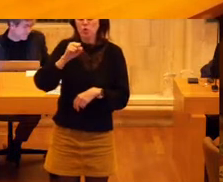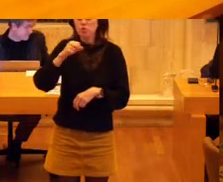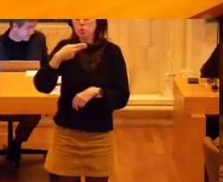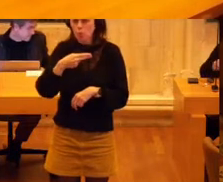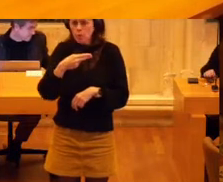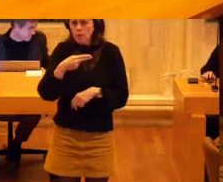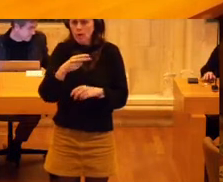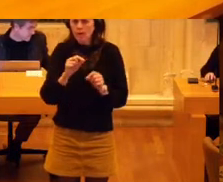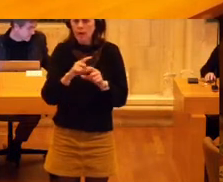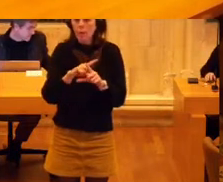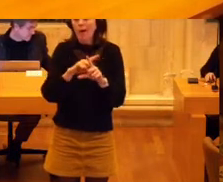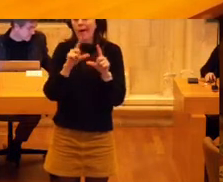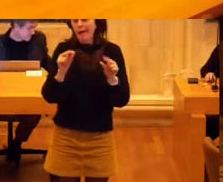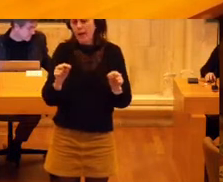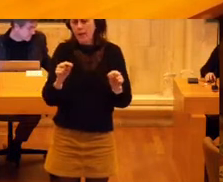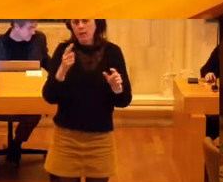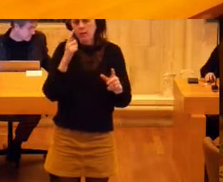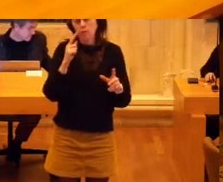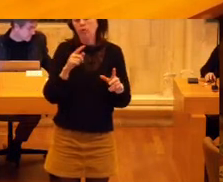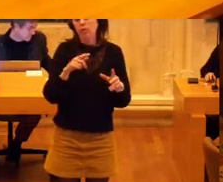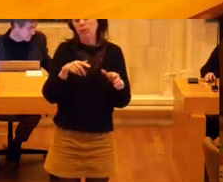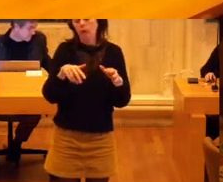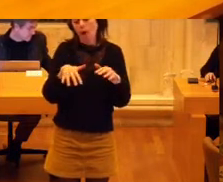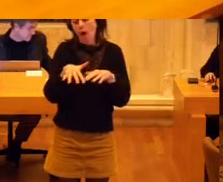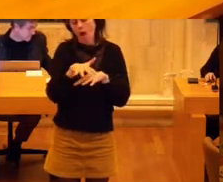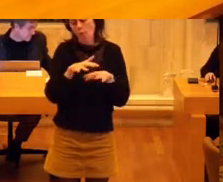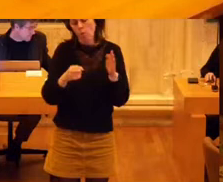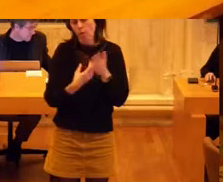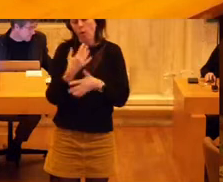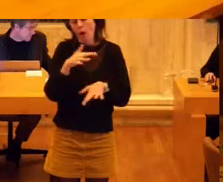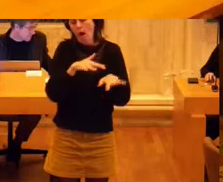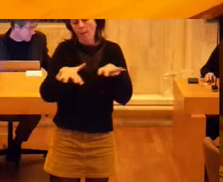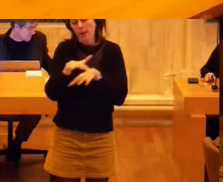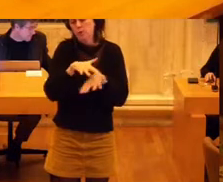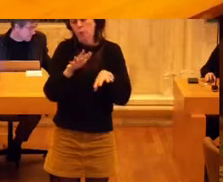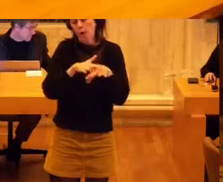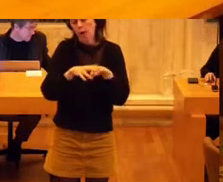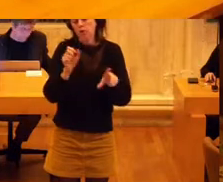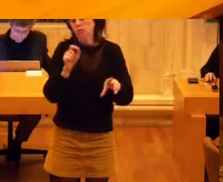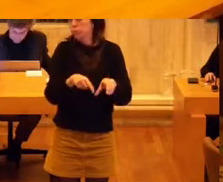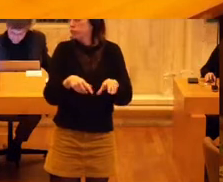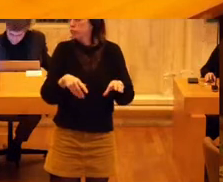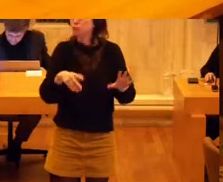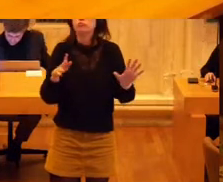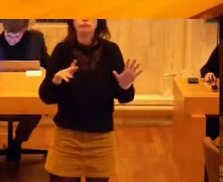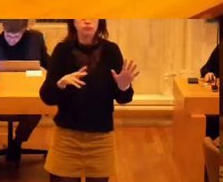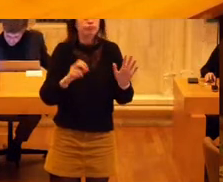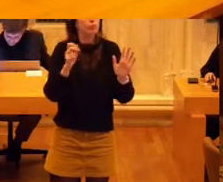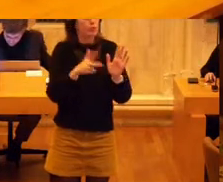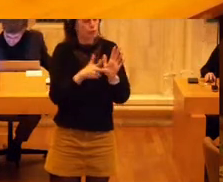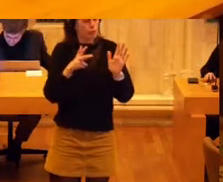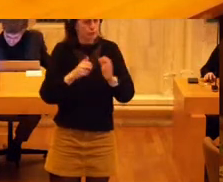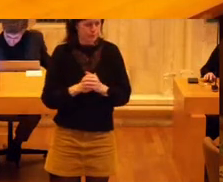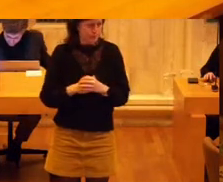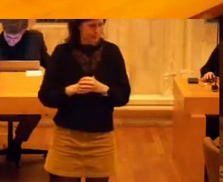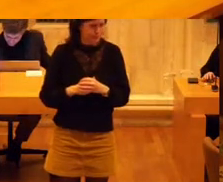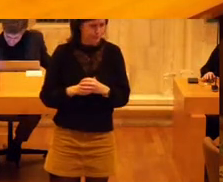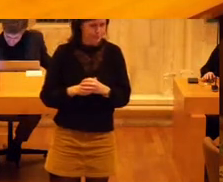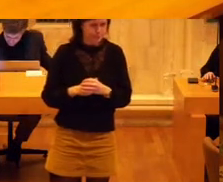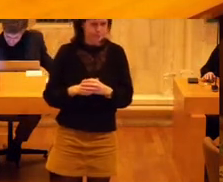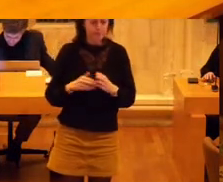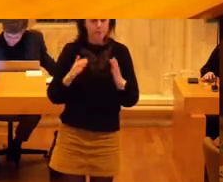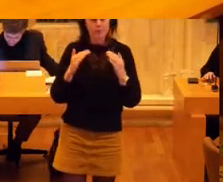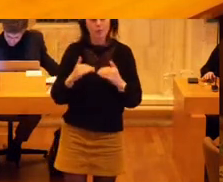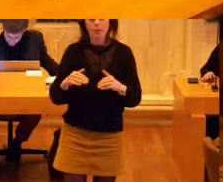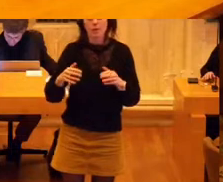des réaménagements actuels sur ce quartier. Adopté. Le